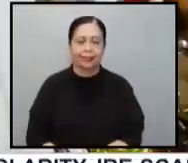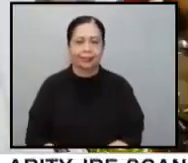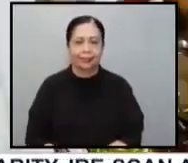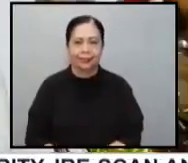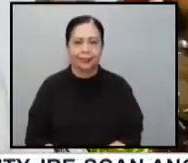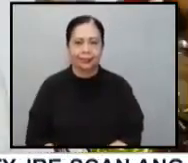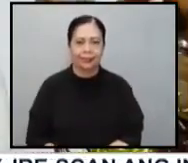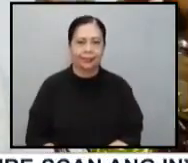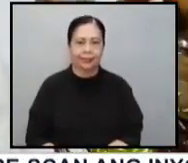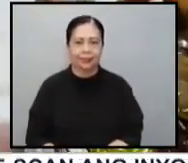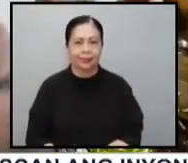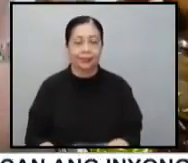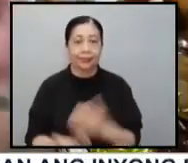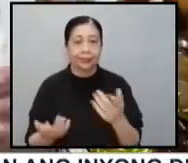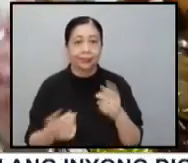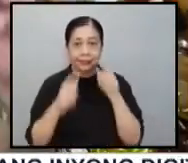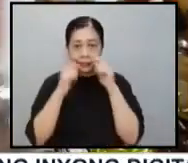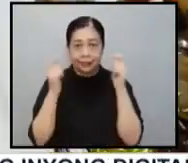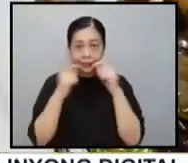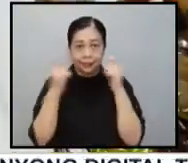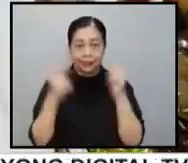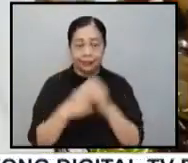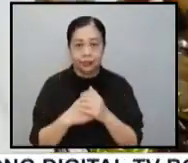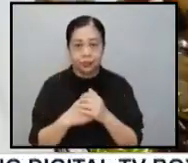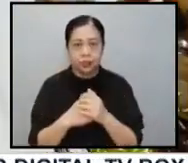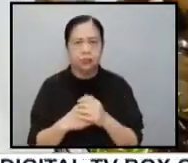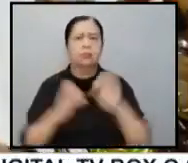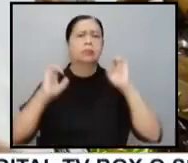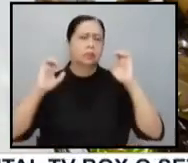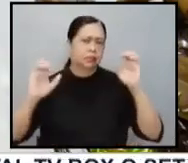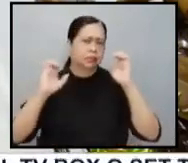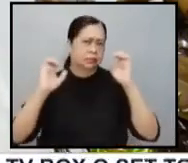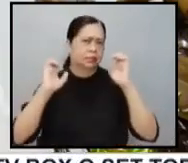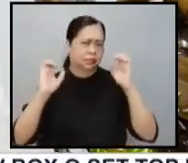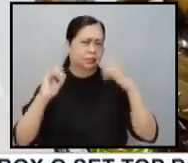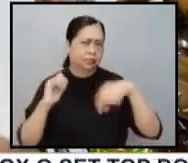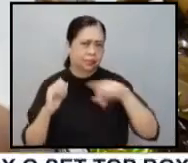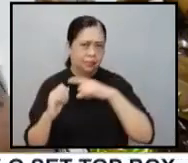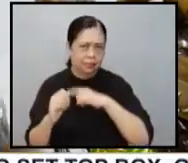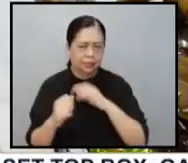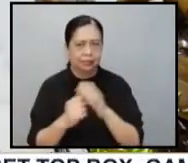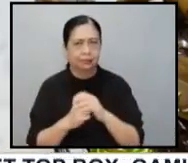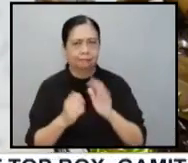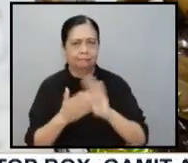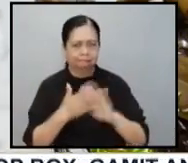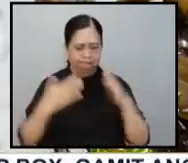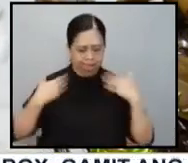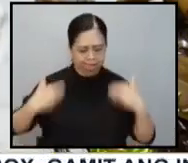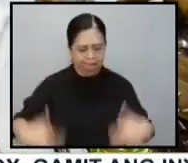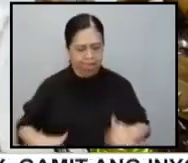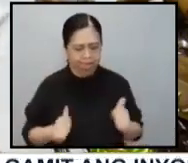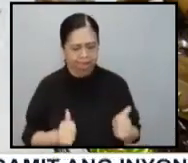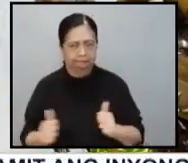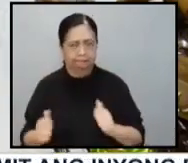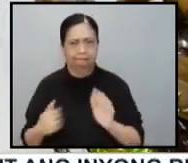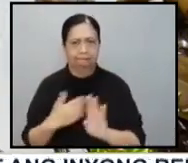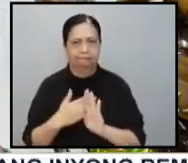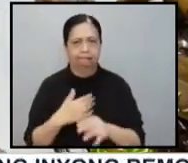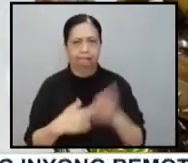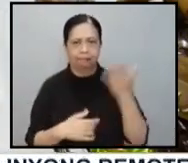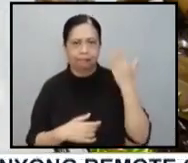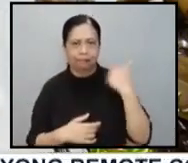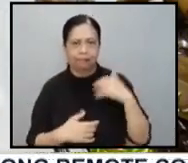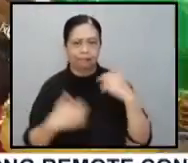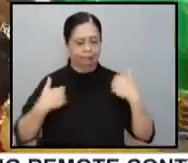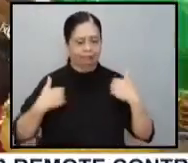Year of the Tiger naman tayo, ha? Mag-exercise kasi tayo. Mag-ayos ng katawan at ibalik ang dati mong